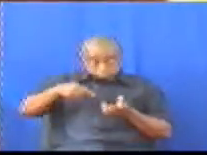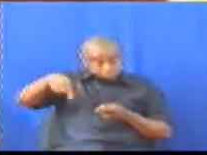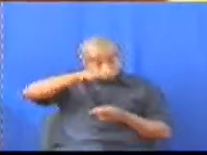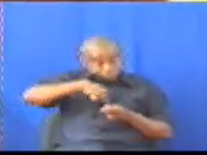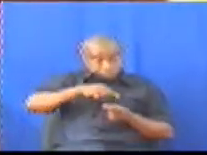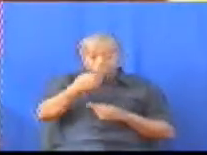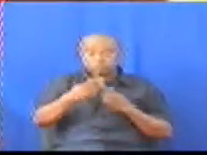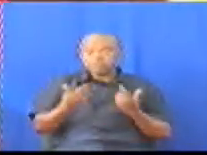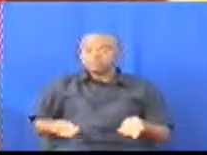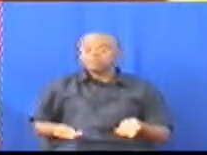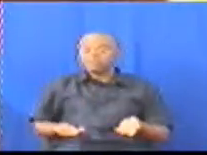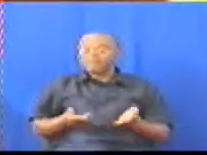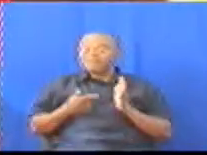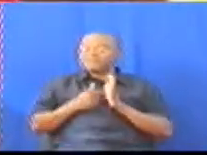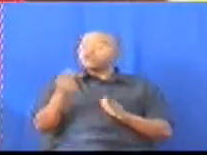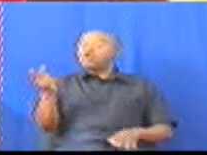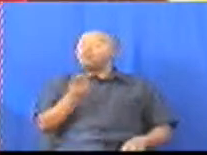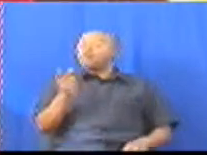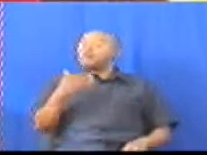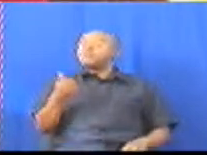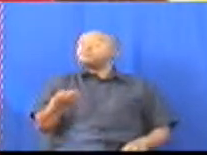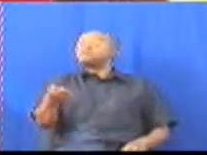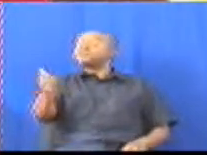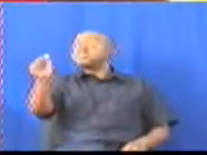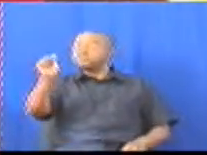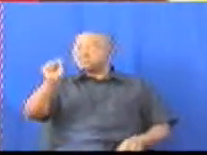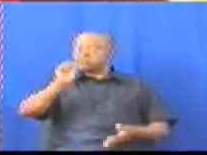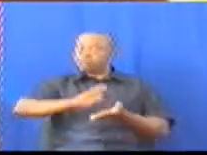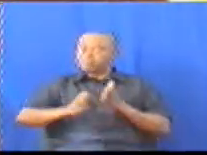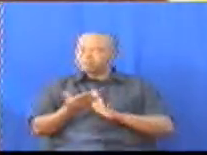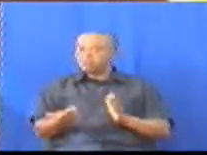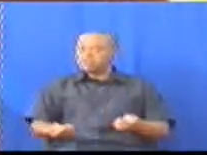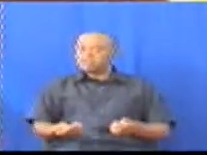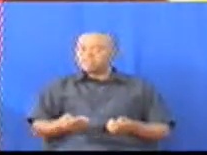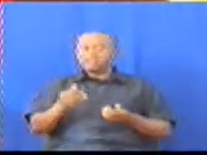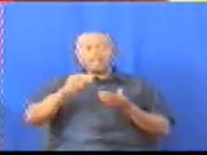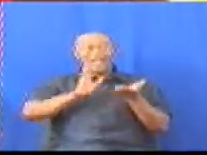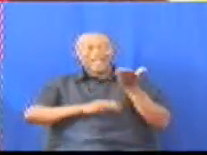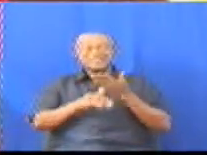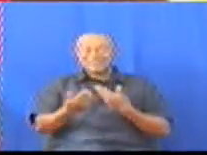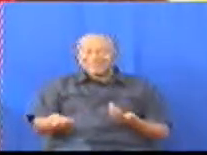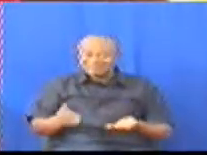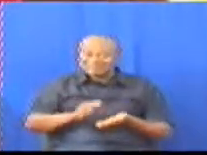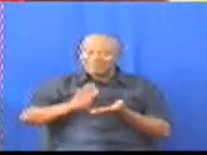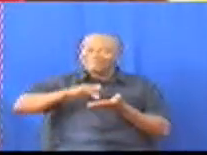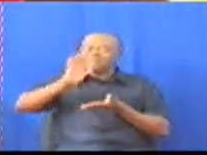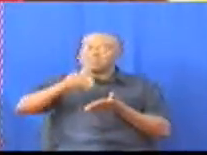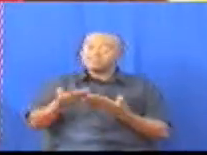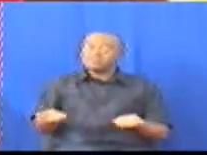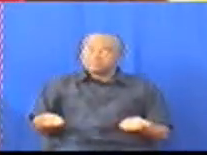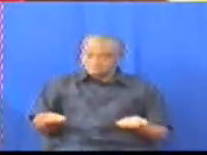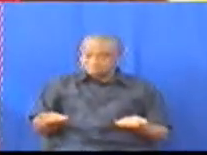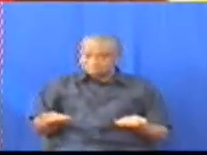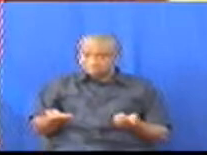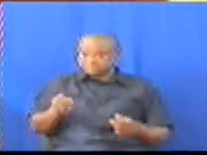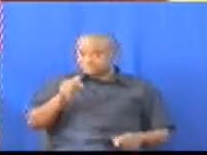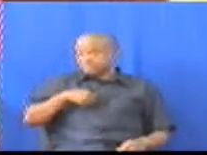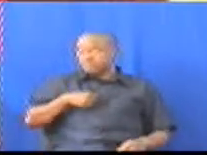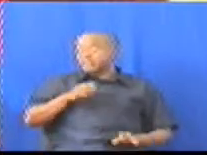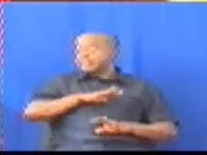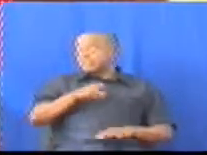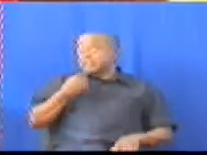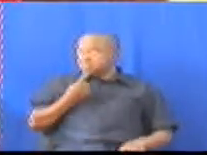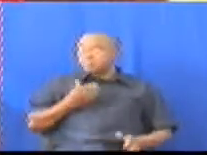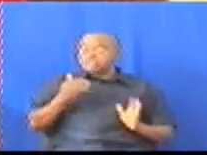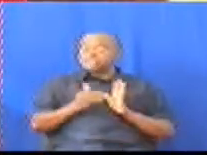kwamba inapopelekwa kule wananchi wetu watabenefit vipi, italeta madhara gani. Kama ambavyo nimesema mwanzo, Mheshimiwa Spika, sheria